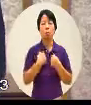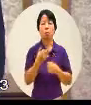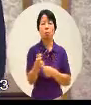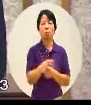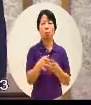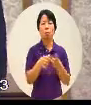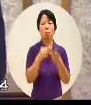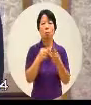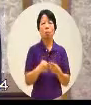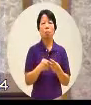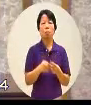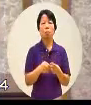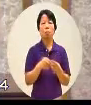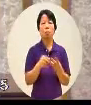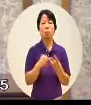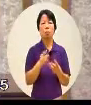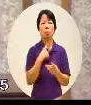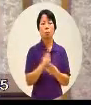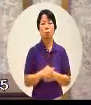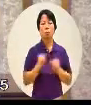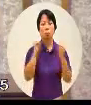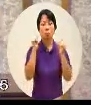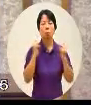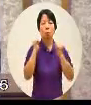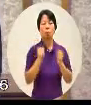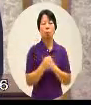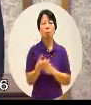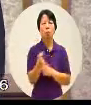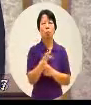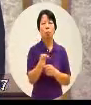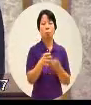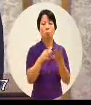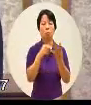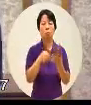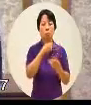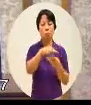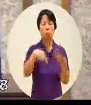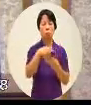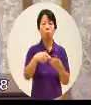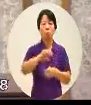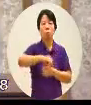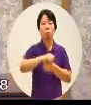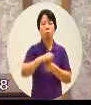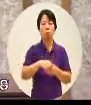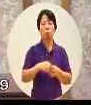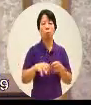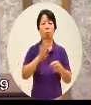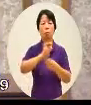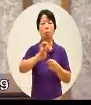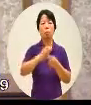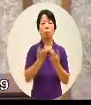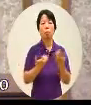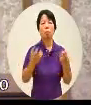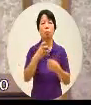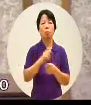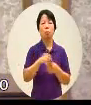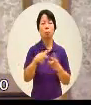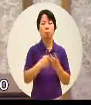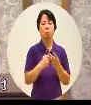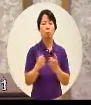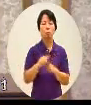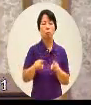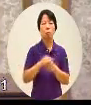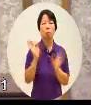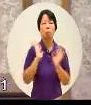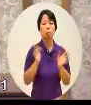钱， 不用花钱，第三个来讲就体适能， 体适能也是不用花钱、 嗯、这三个加起来就40分了， 对对， 那一般的孩子基本上我